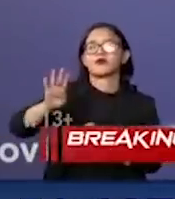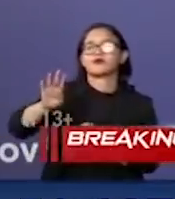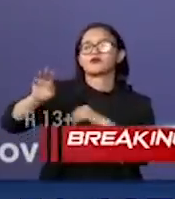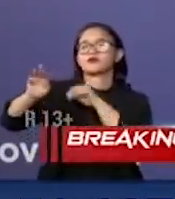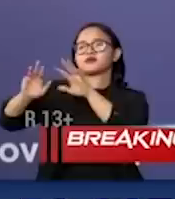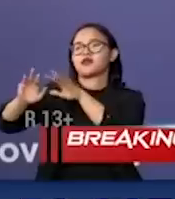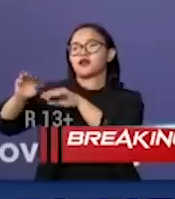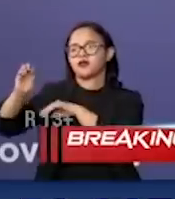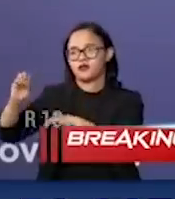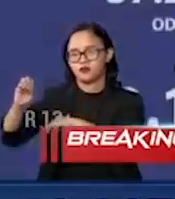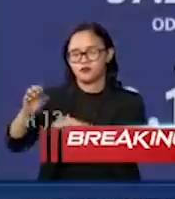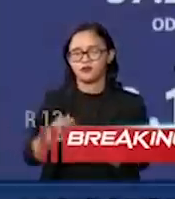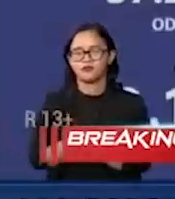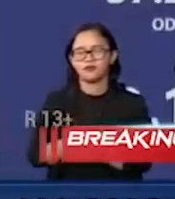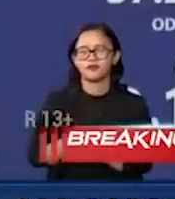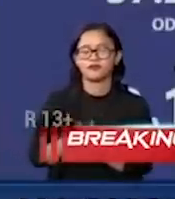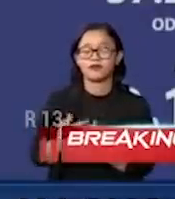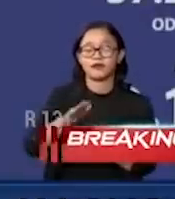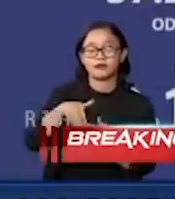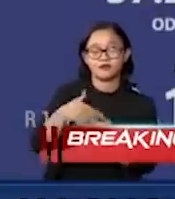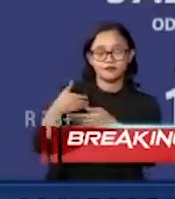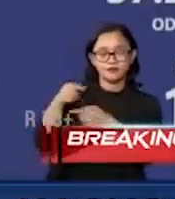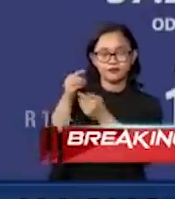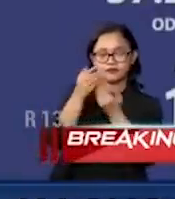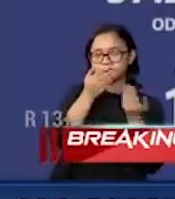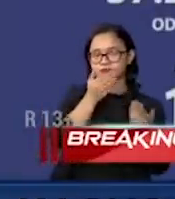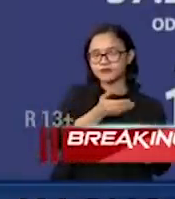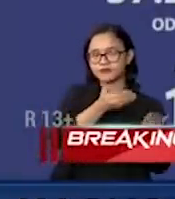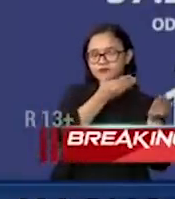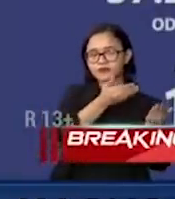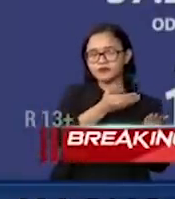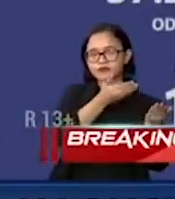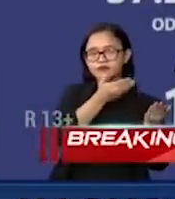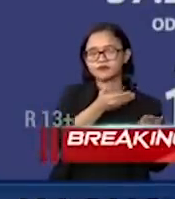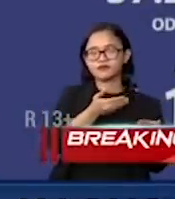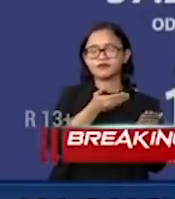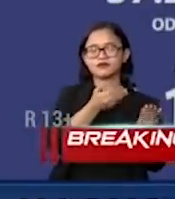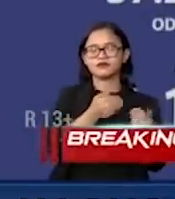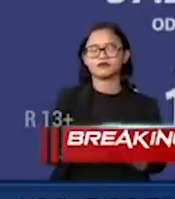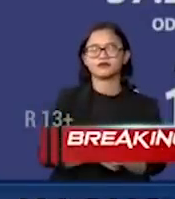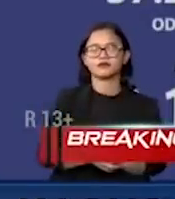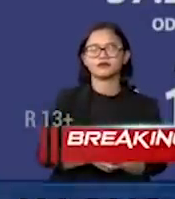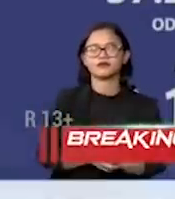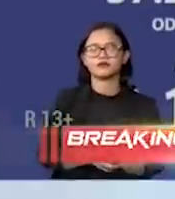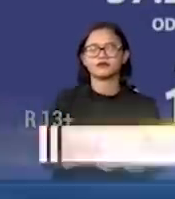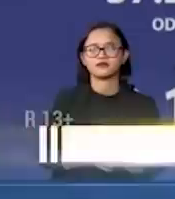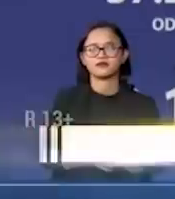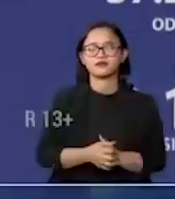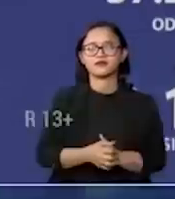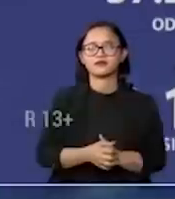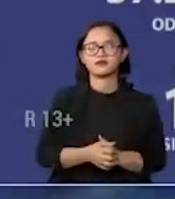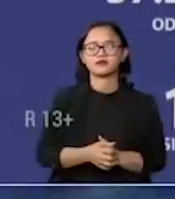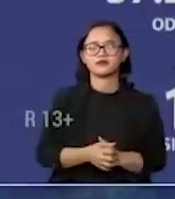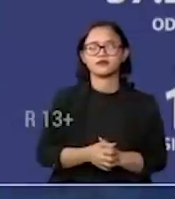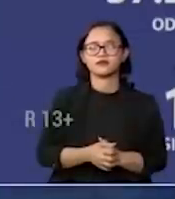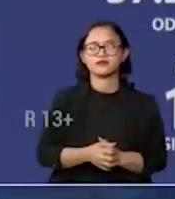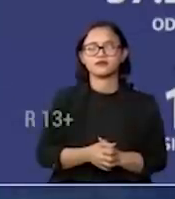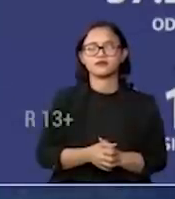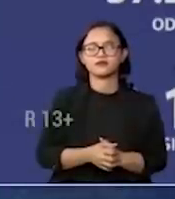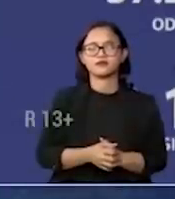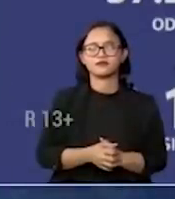puluh sembilan orang meninggal 47 orang sehingga total menjadi 2620